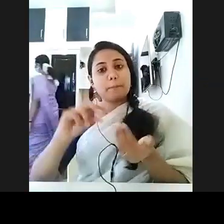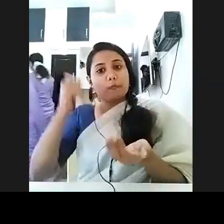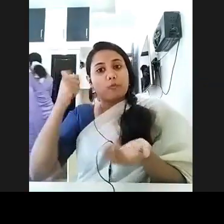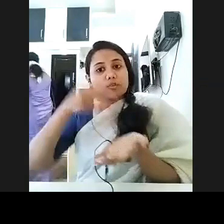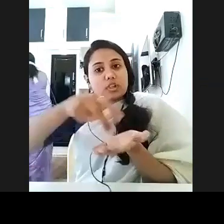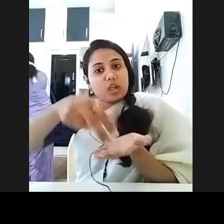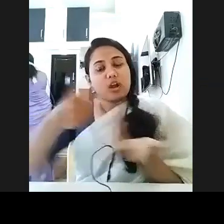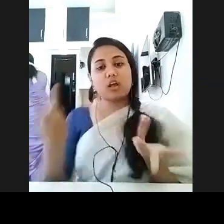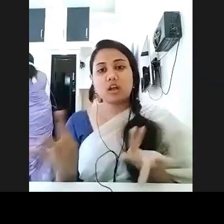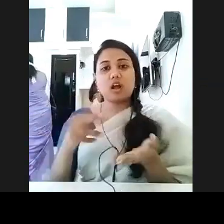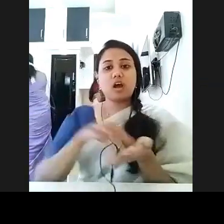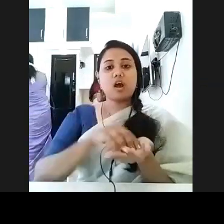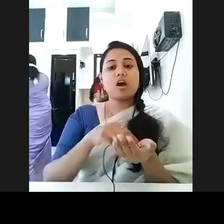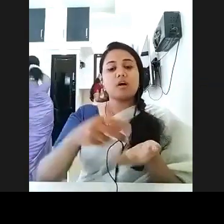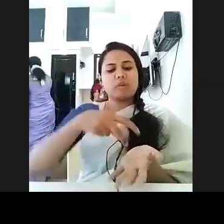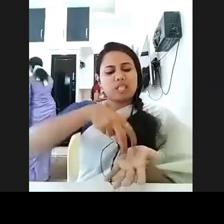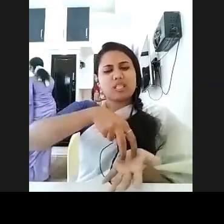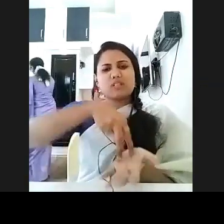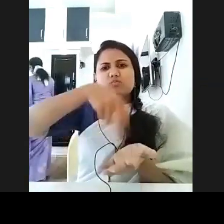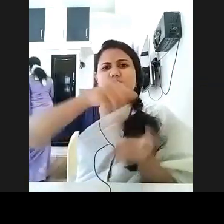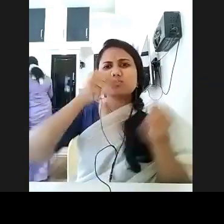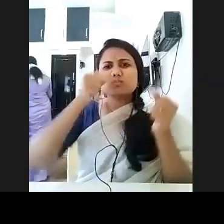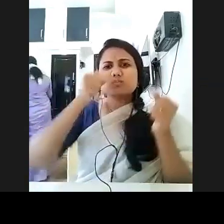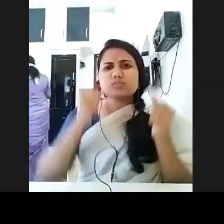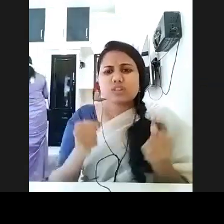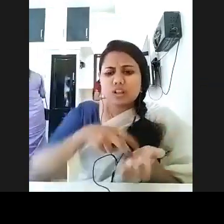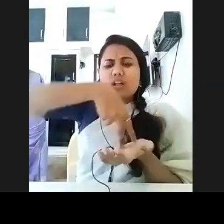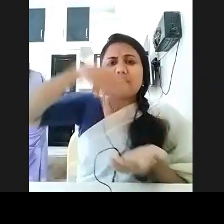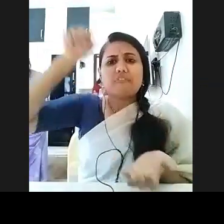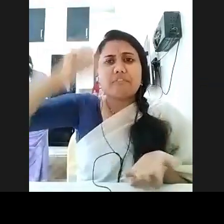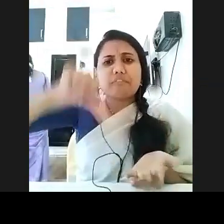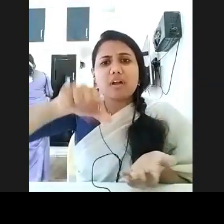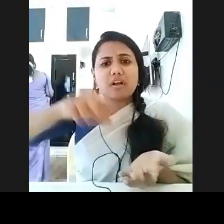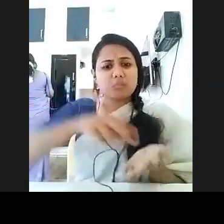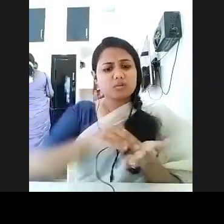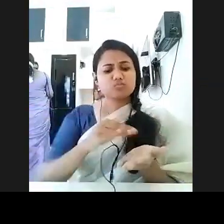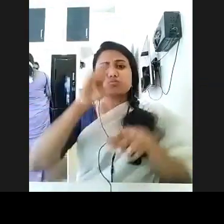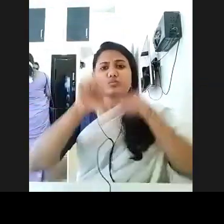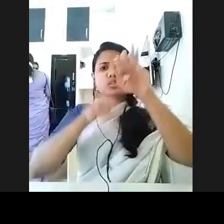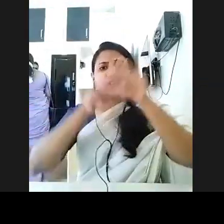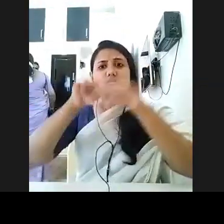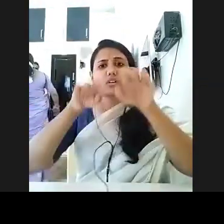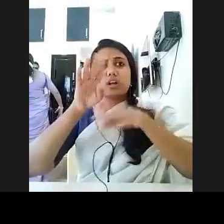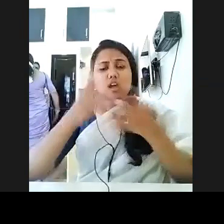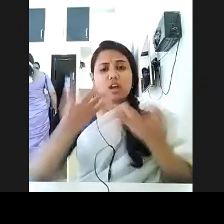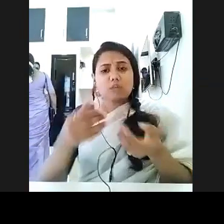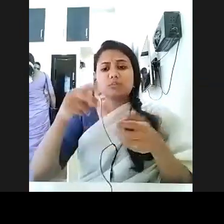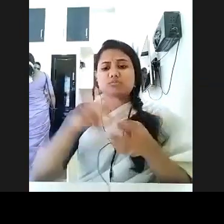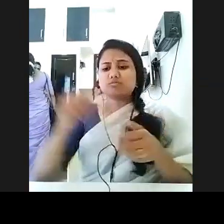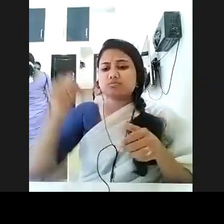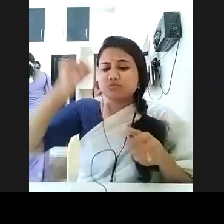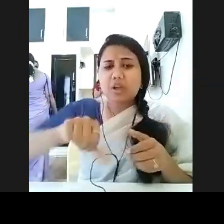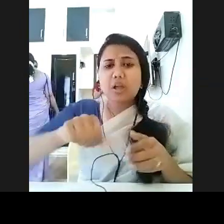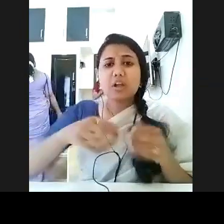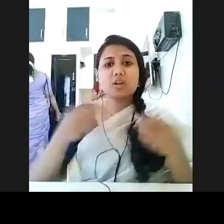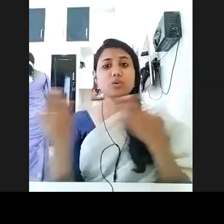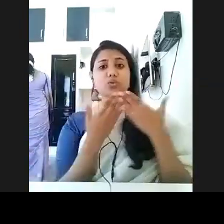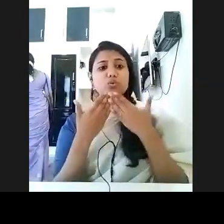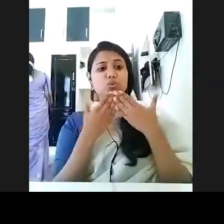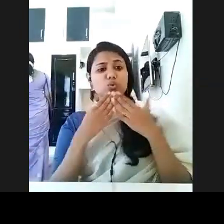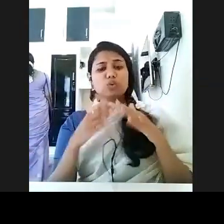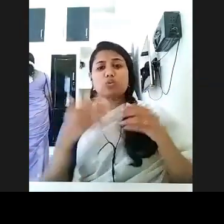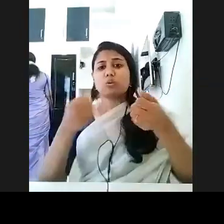താഴെ ഇരുന്നാൽ എണീക്കാൻ പ്രയാസമുള്ളത്, പിന്നെ നമ്മൾ സ്റ്റെപ്സിലോട്ട് കയറുമ്പോൾ സ്റ്റെപ്സ് കയറാൻ പ്രയാസമുള്ളത്, സ്കൂളിൽ പോകുന്ന സമയത്ത് ബസ്